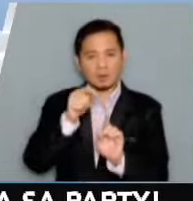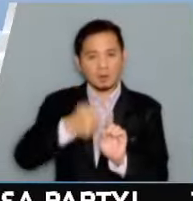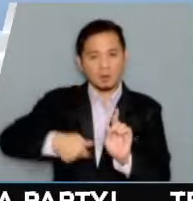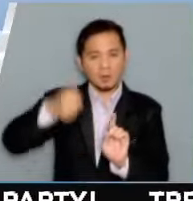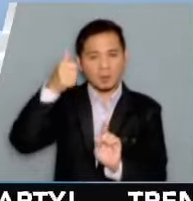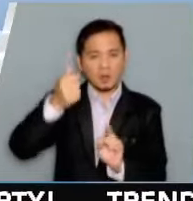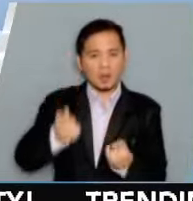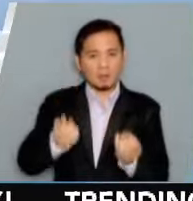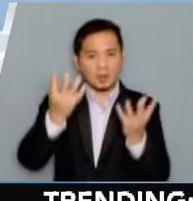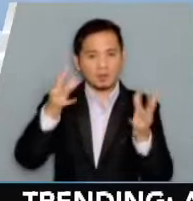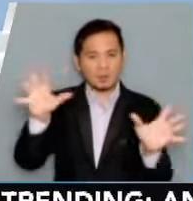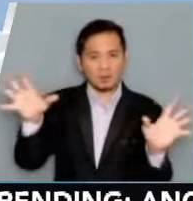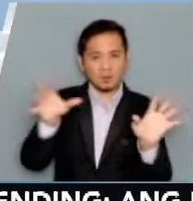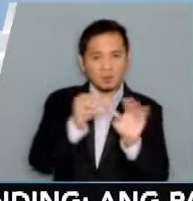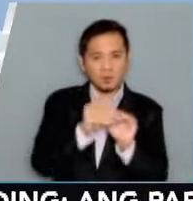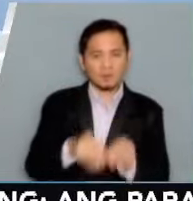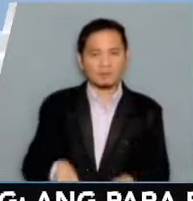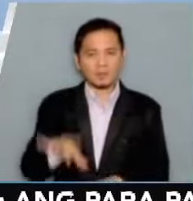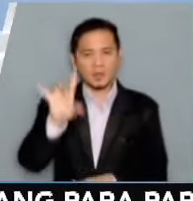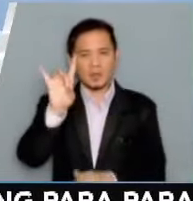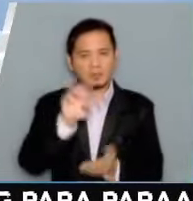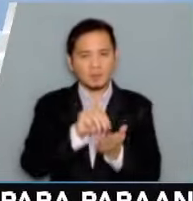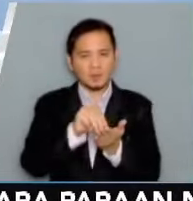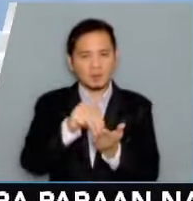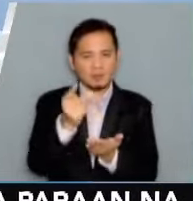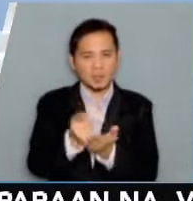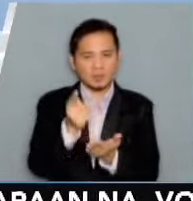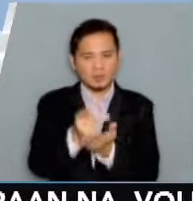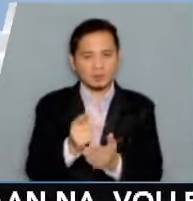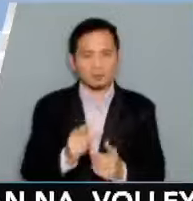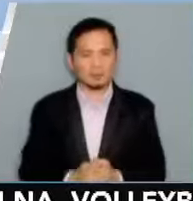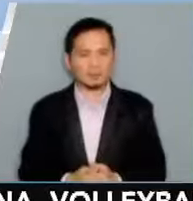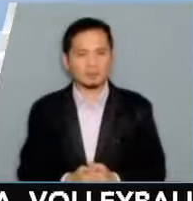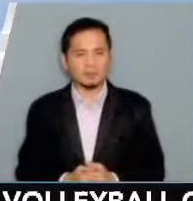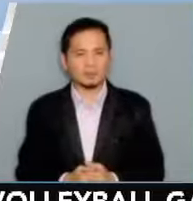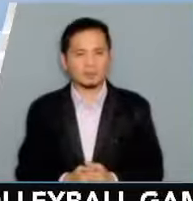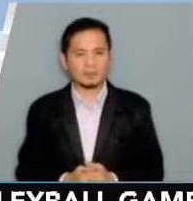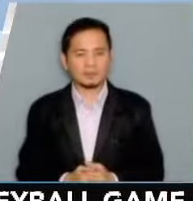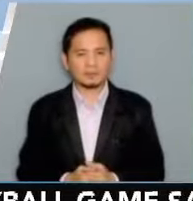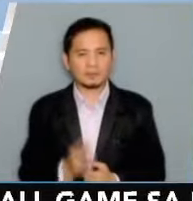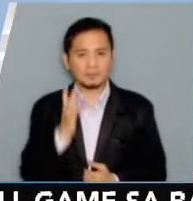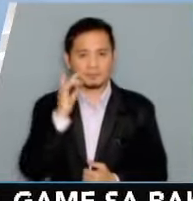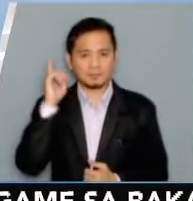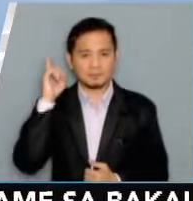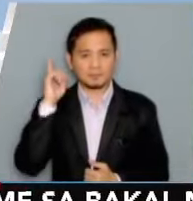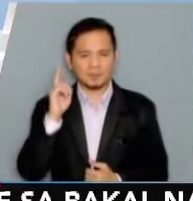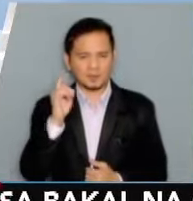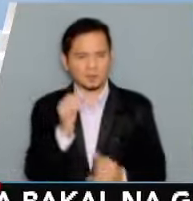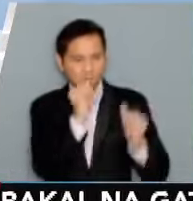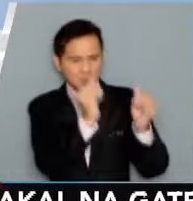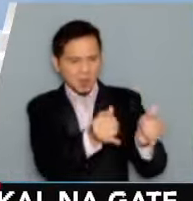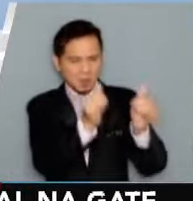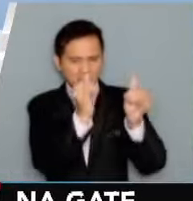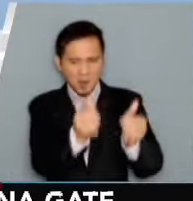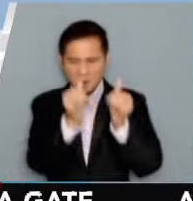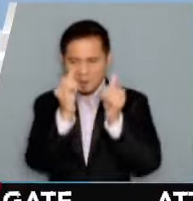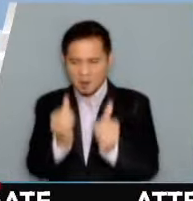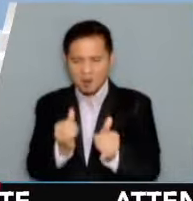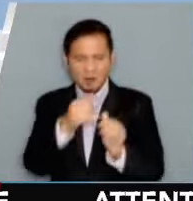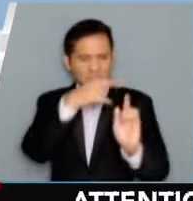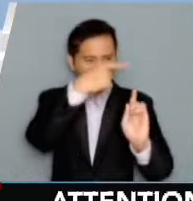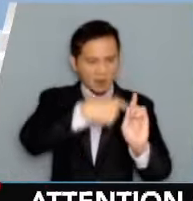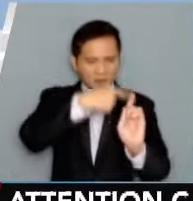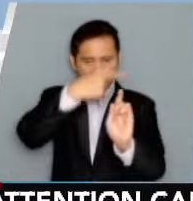sa PH milyong nand yung uniformity na every month tinatamaan niya